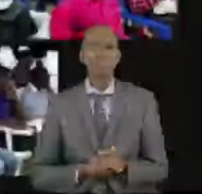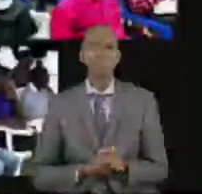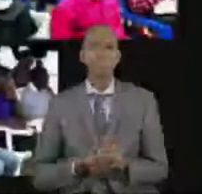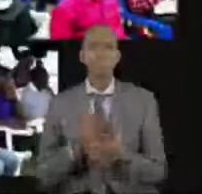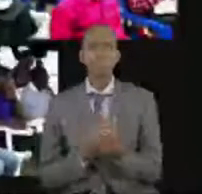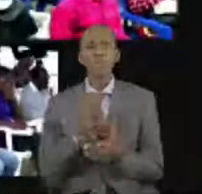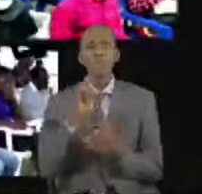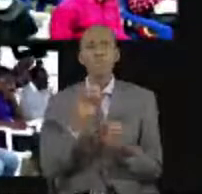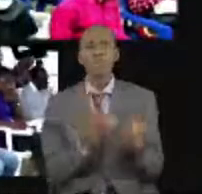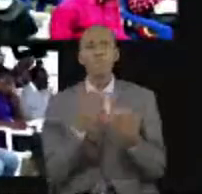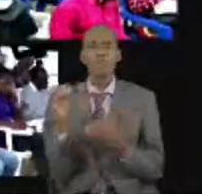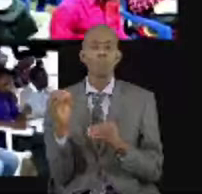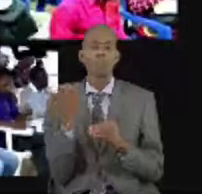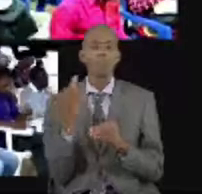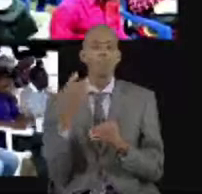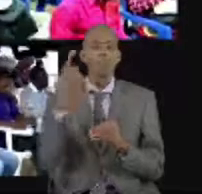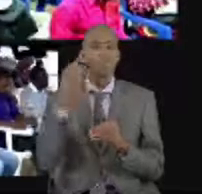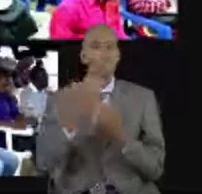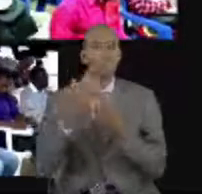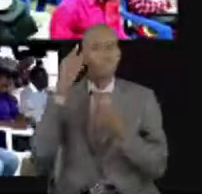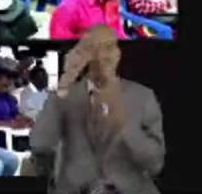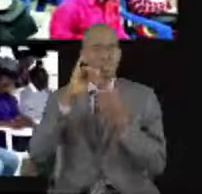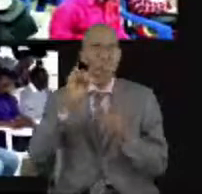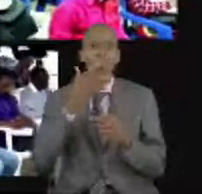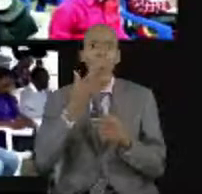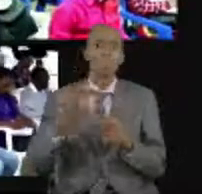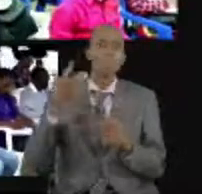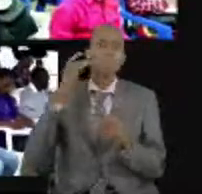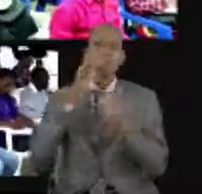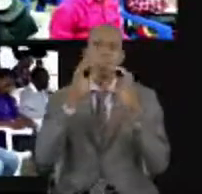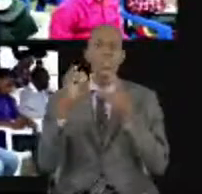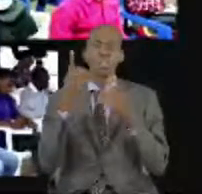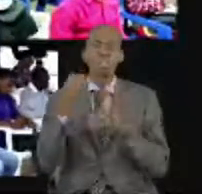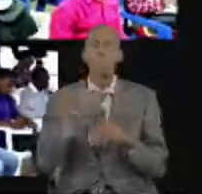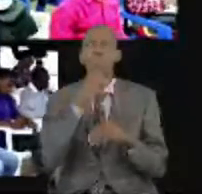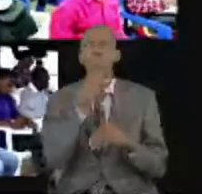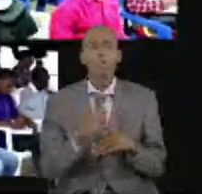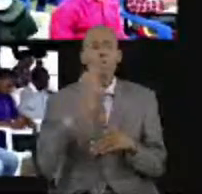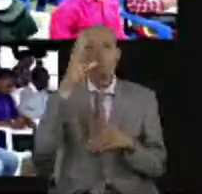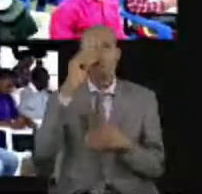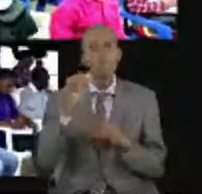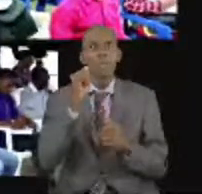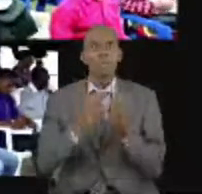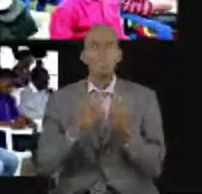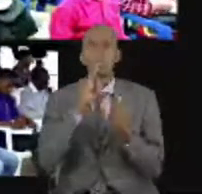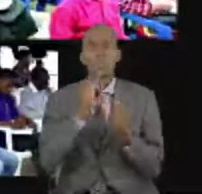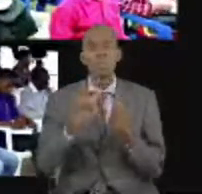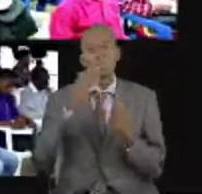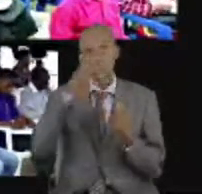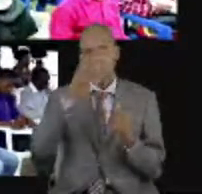eu égard à votre vie passée du vieil homme qui se